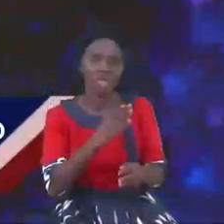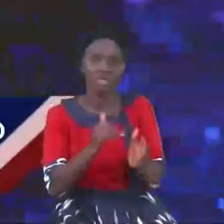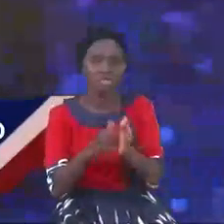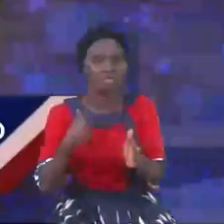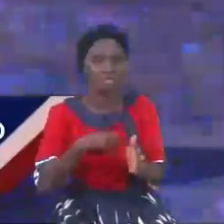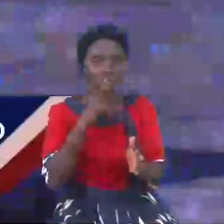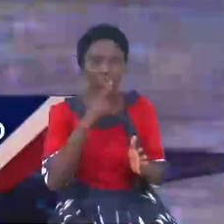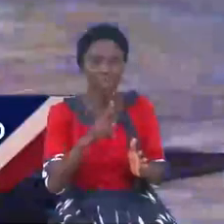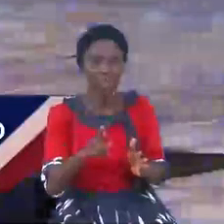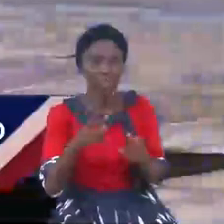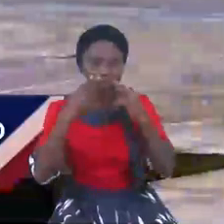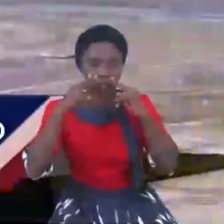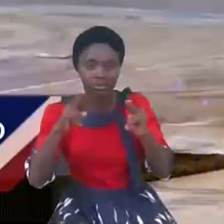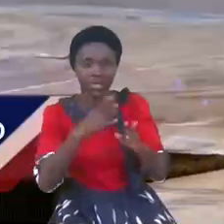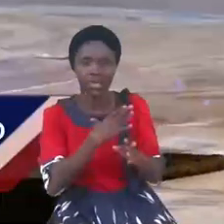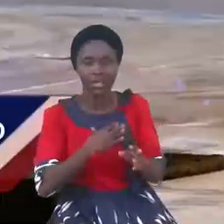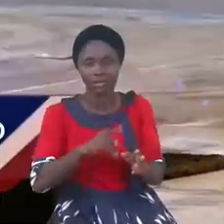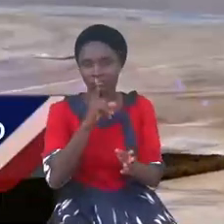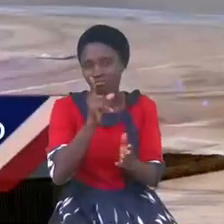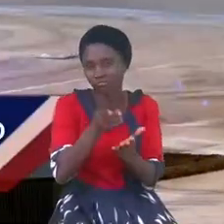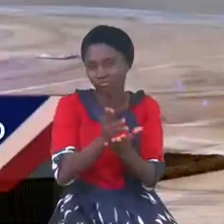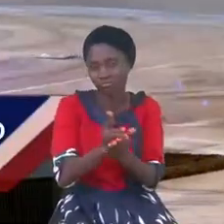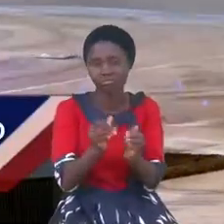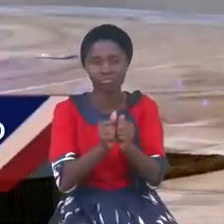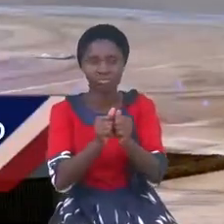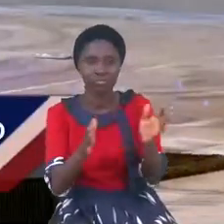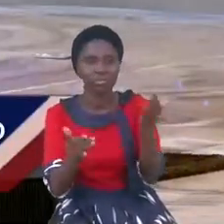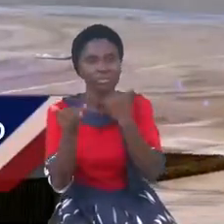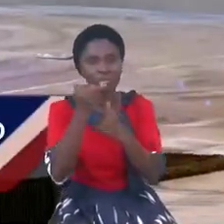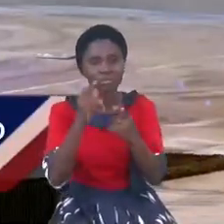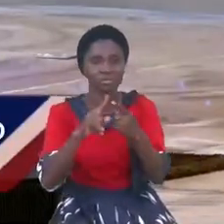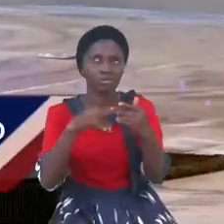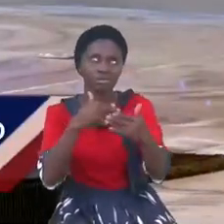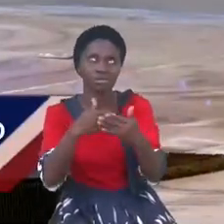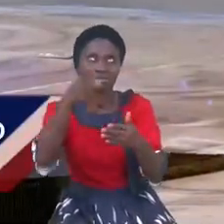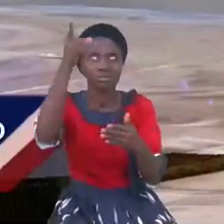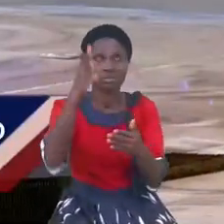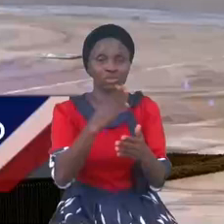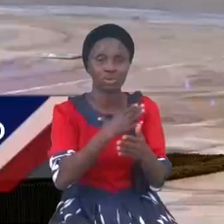sans obstacle, sans reproche, envers Dieu, envers l'homme,